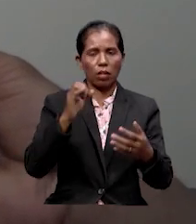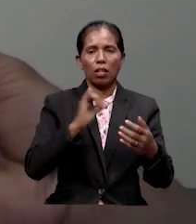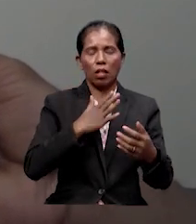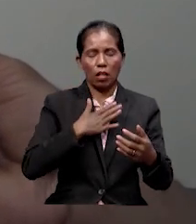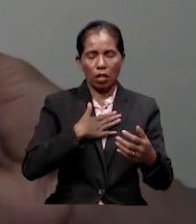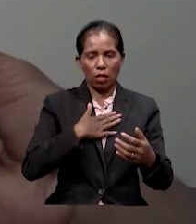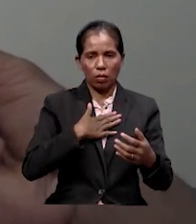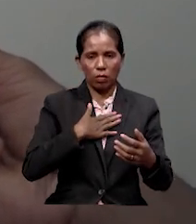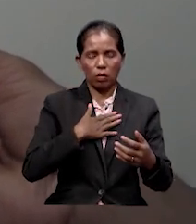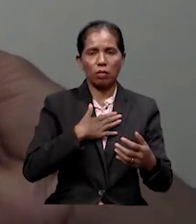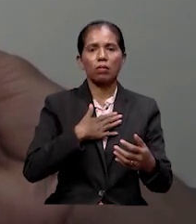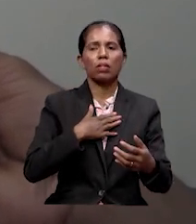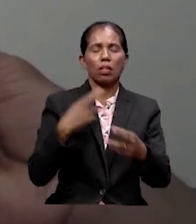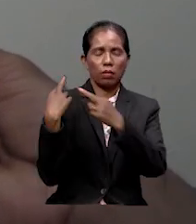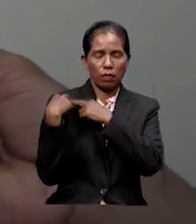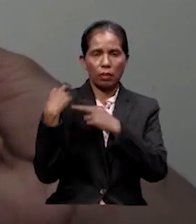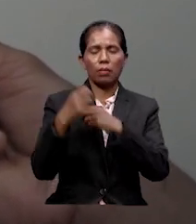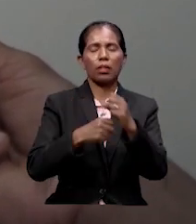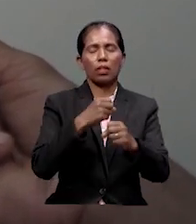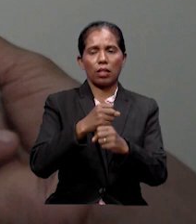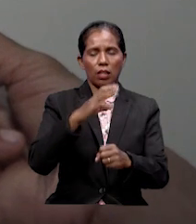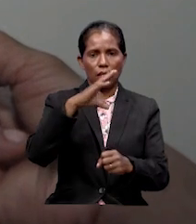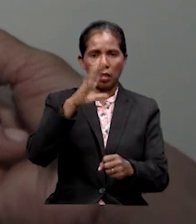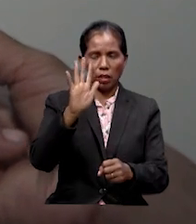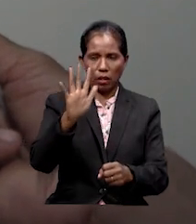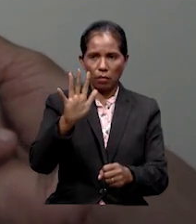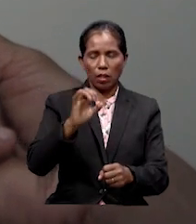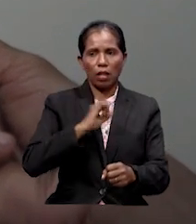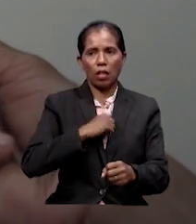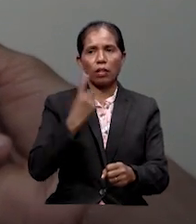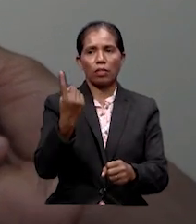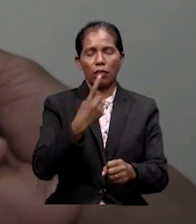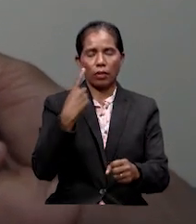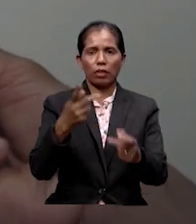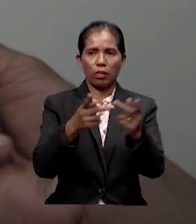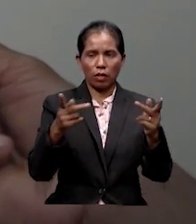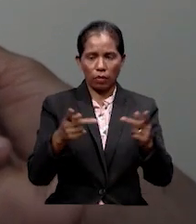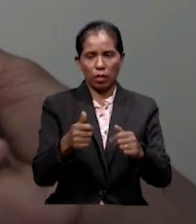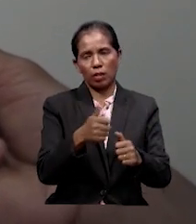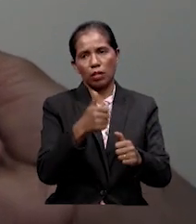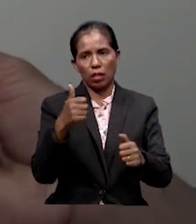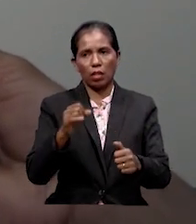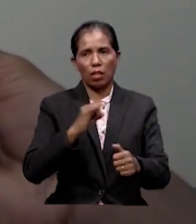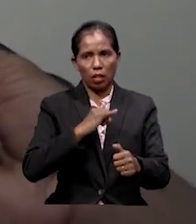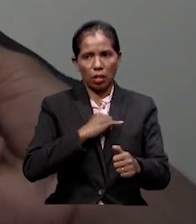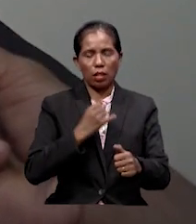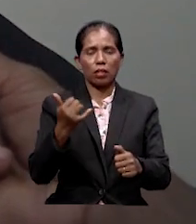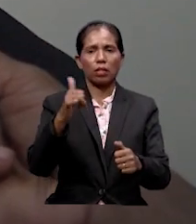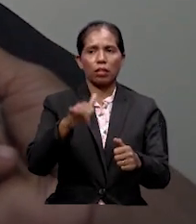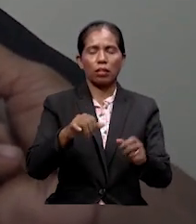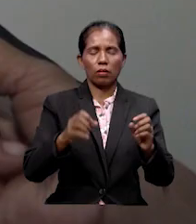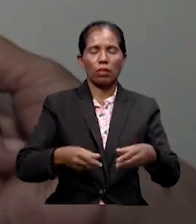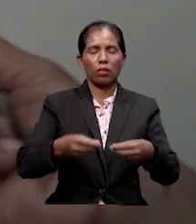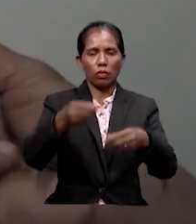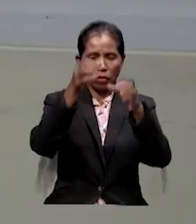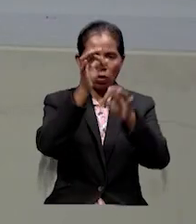lima, mesmo hau labele realiza hotu, mes hau sempre halo iha fatim balung, atunune sira nebe makfofiar